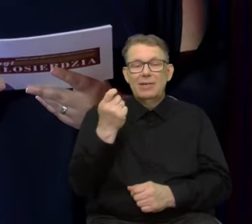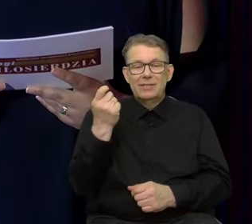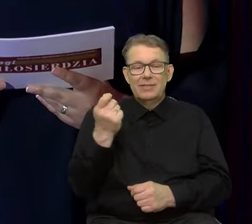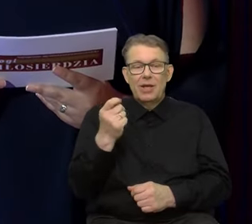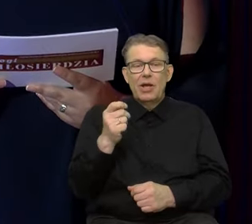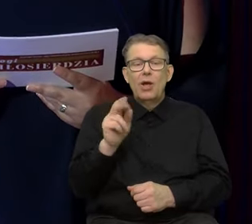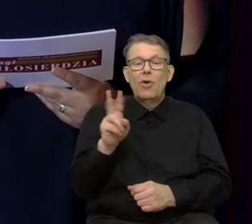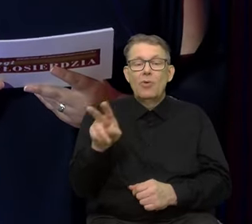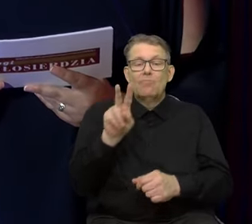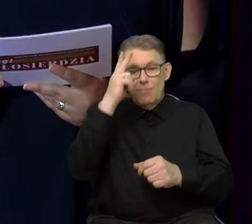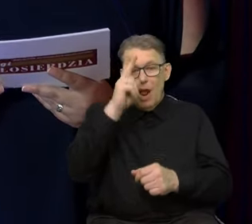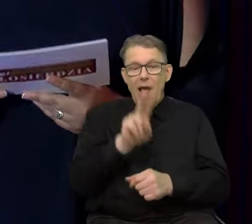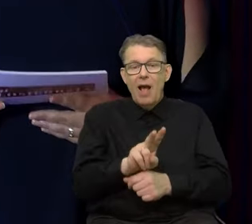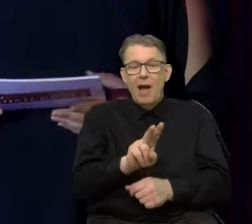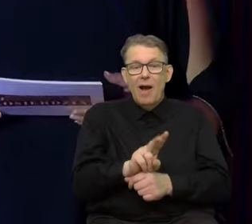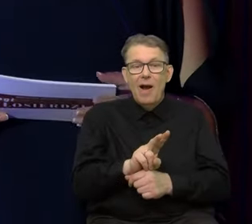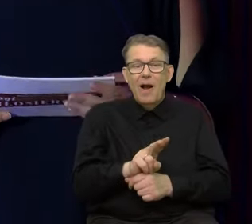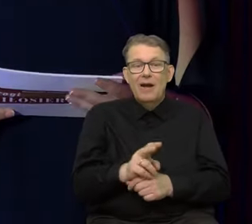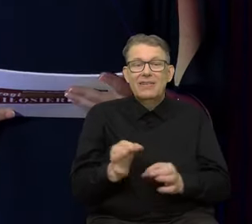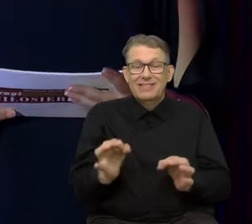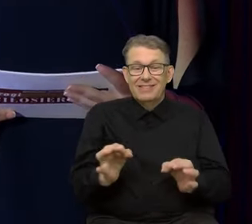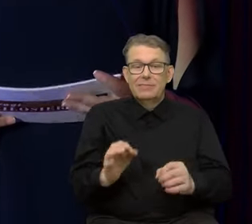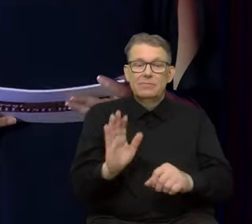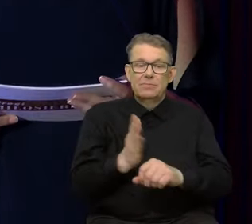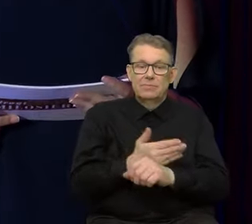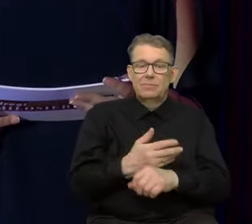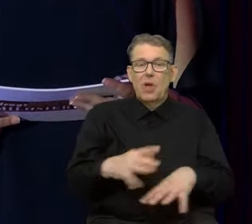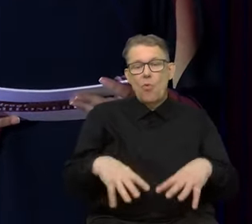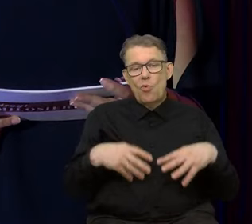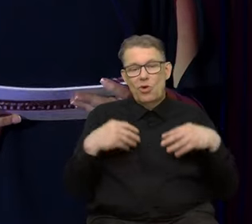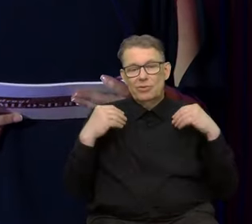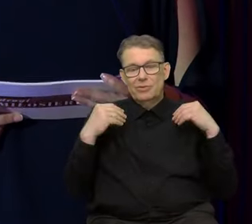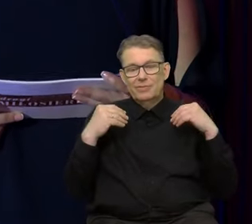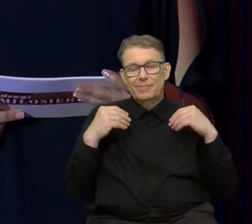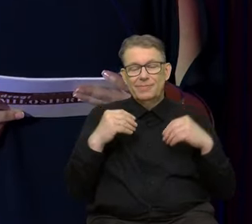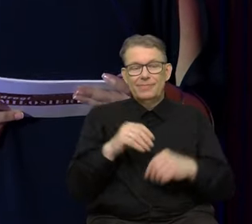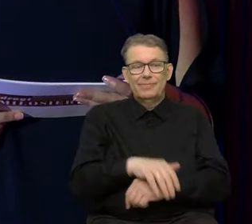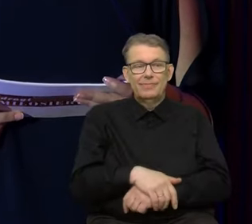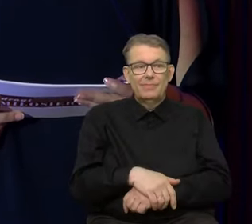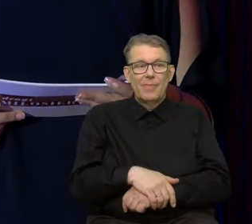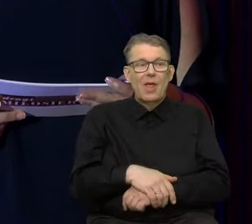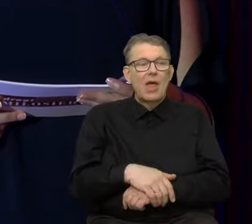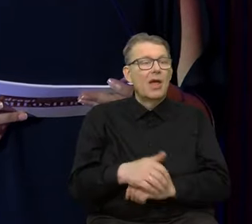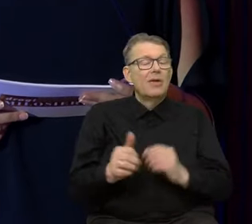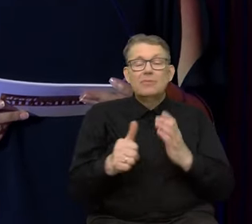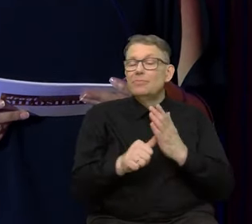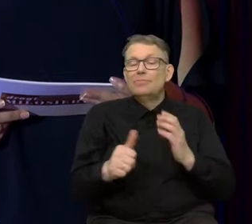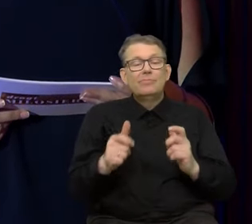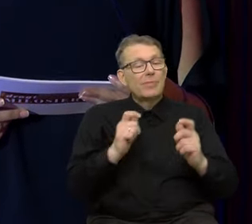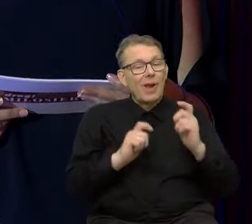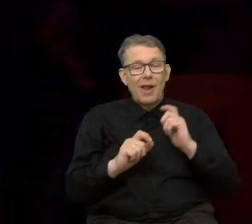pod którego patronatem odbywa się dzisiejsza uroczystość. Niezwykle cieszy.